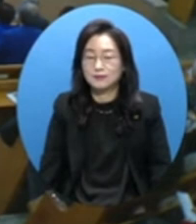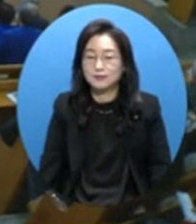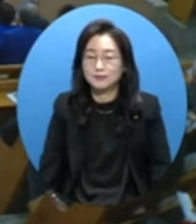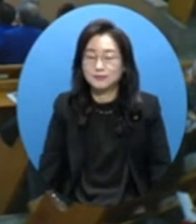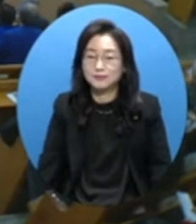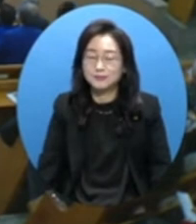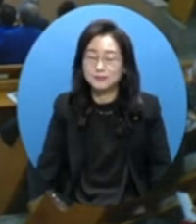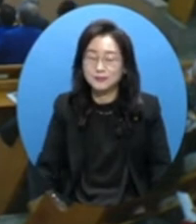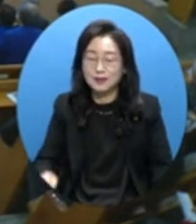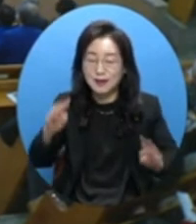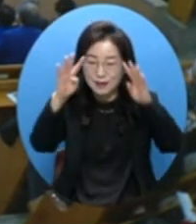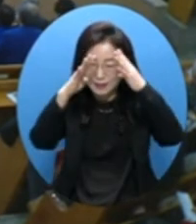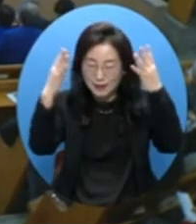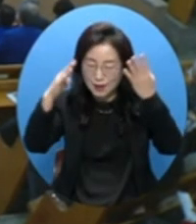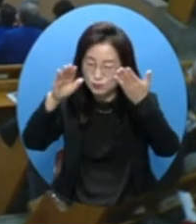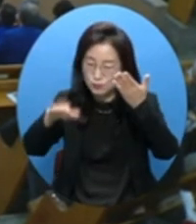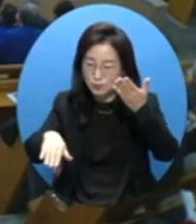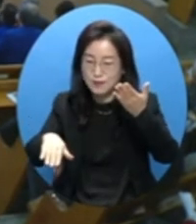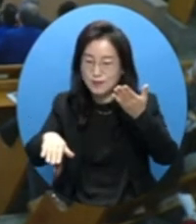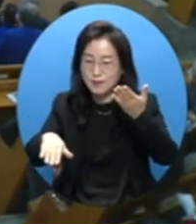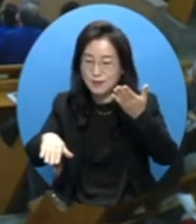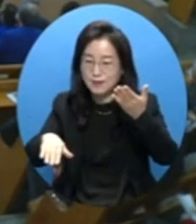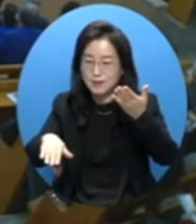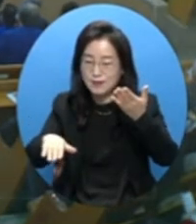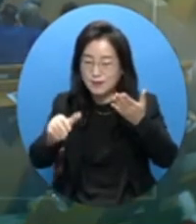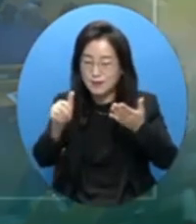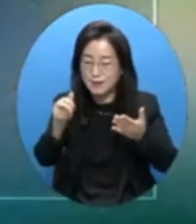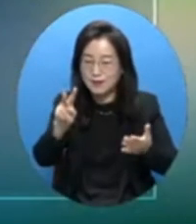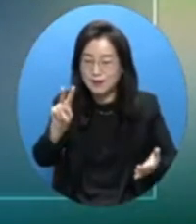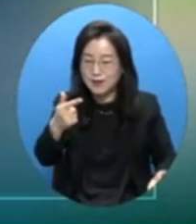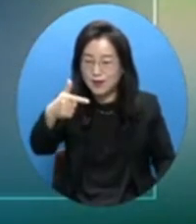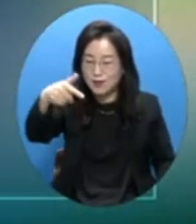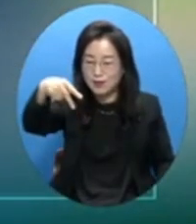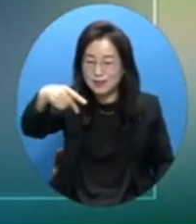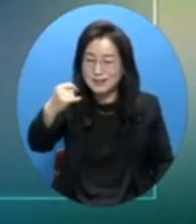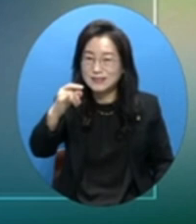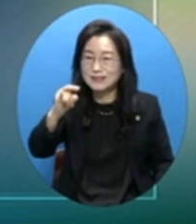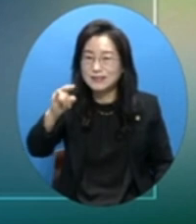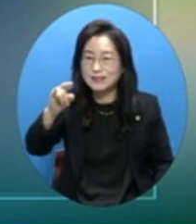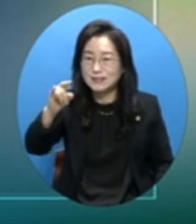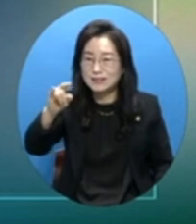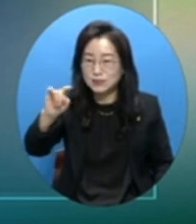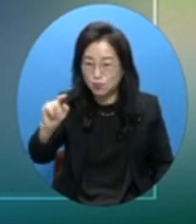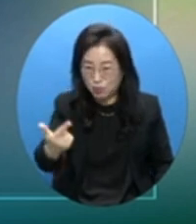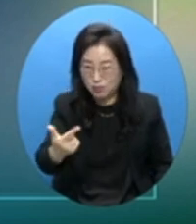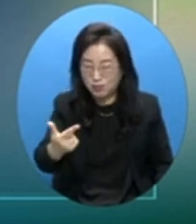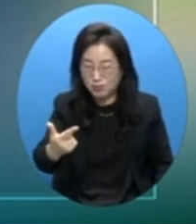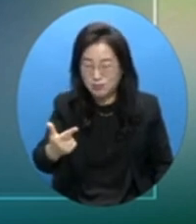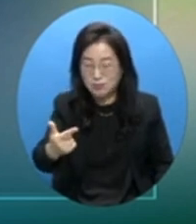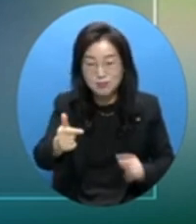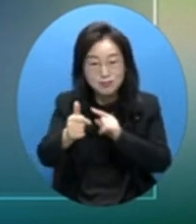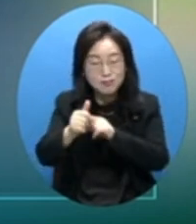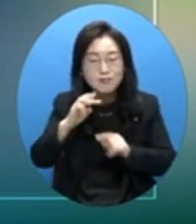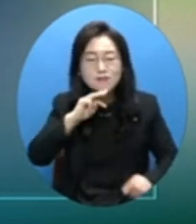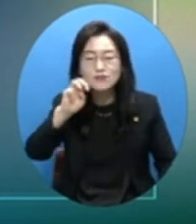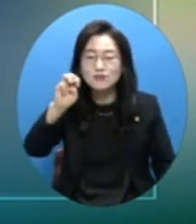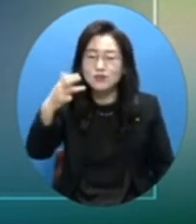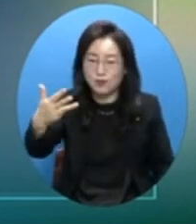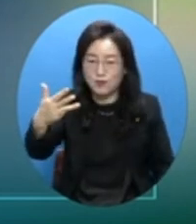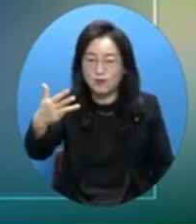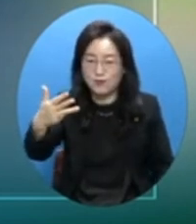대학교 후배가 된 현승원이라고 하는 친구가 있는데 지금 만 38살입니다 38살